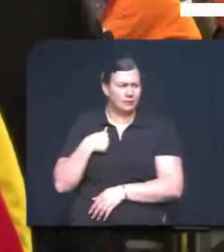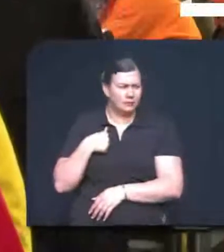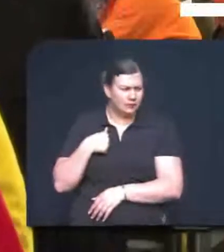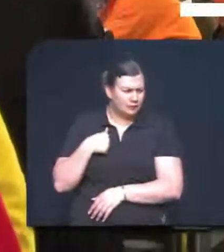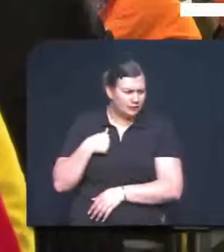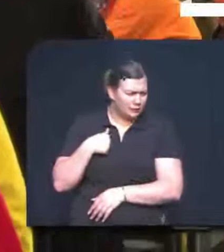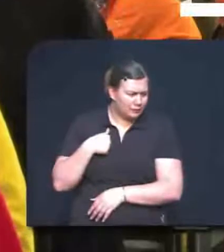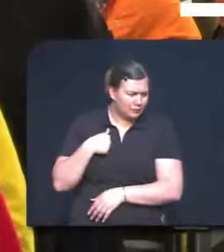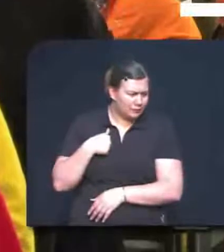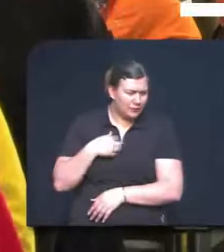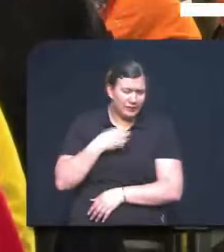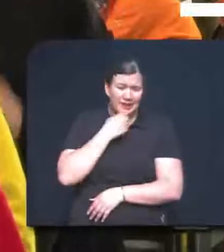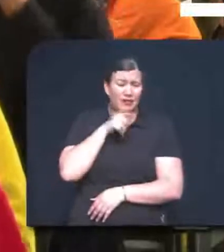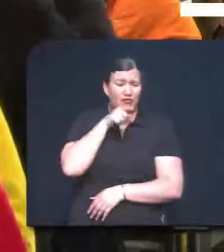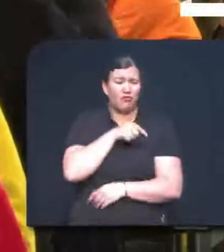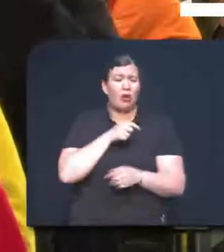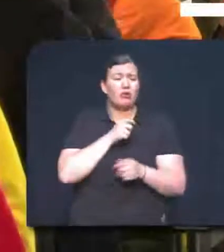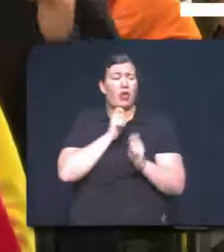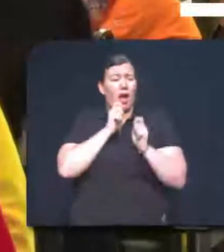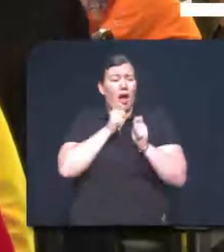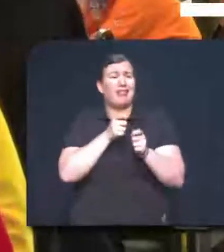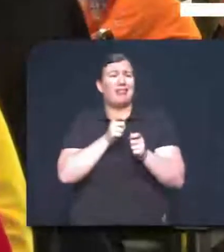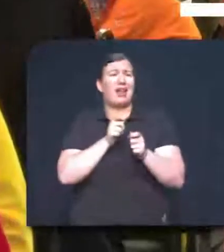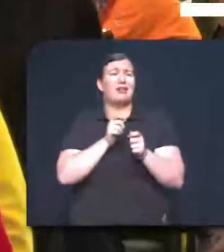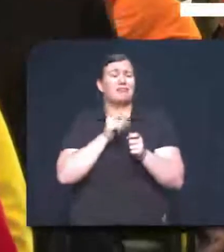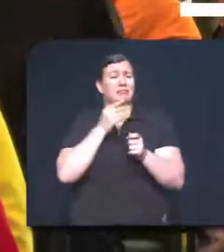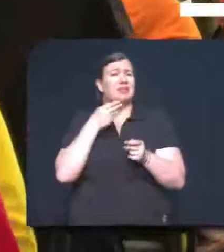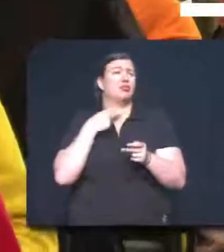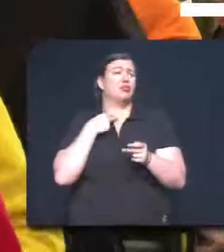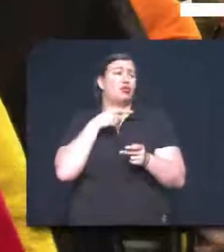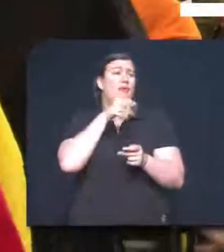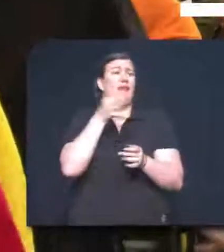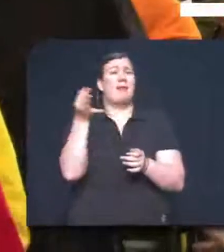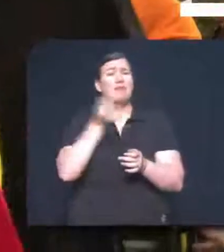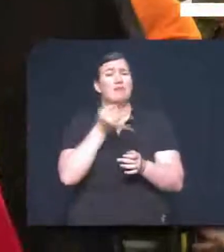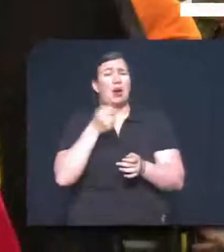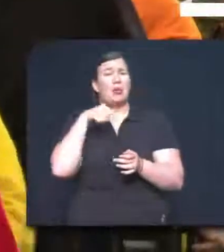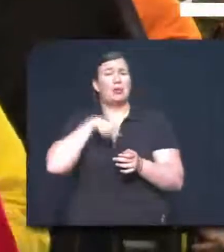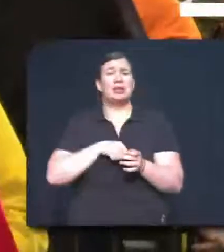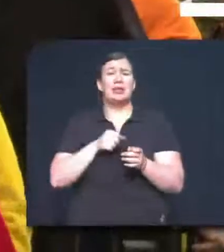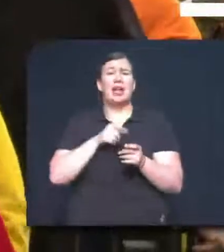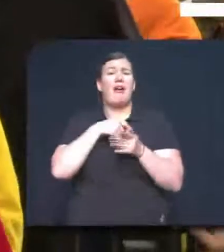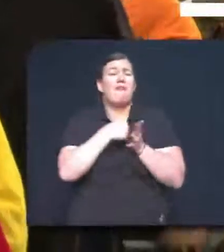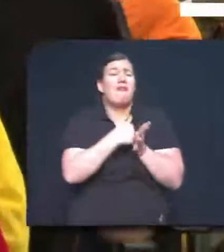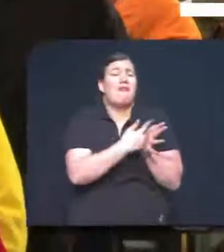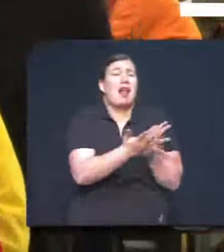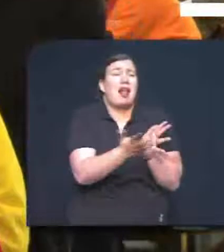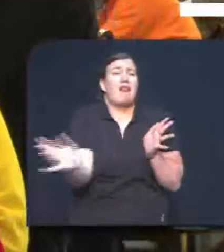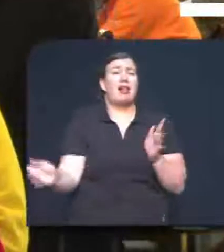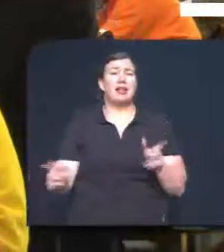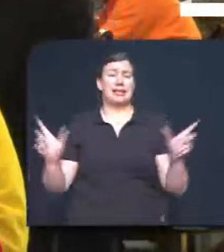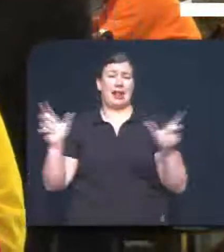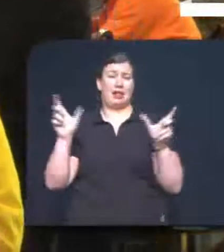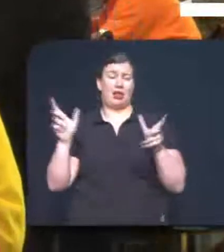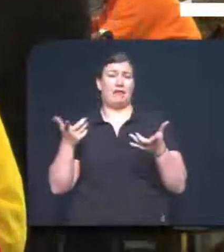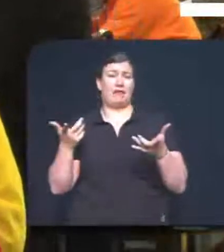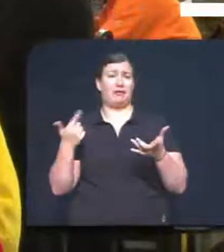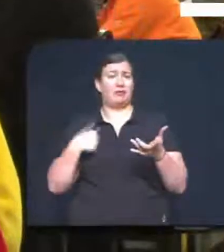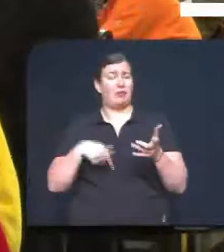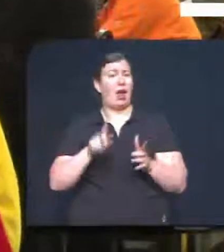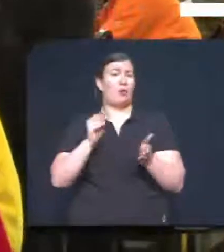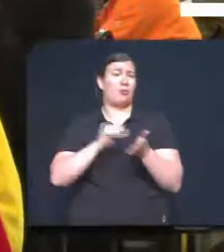diesen Antrag zustimmen weil wir brauchen eine vielfältige Gesellschaft ich versuche ein paar Wörter auch türkisch